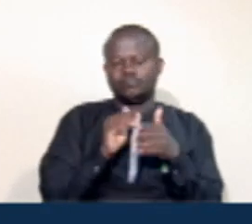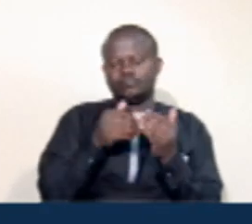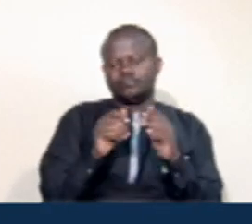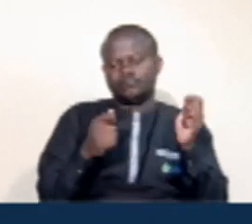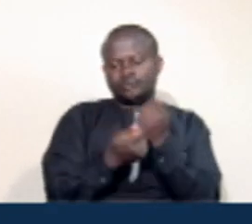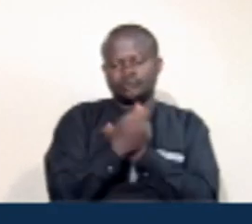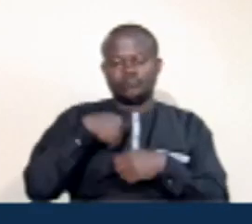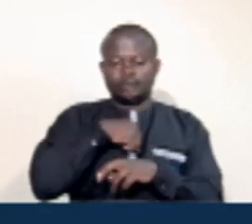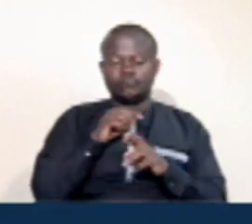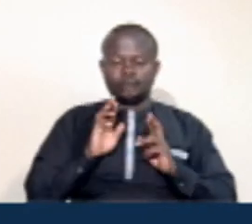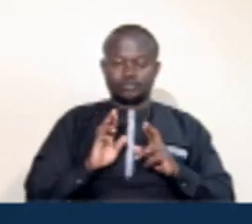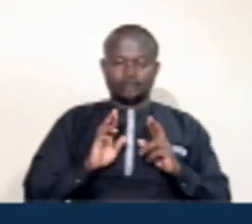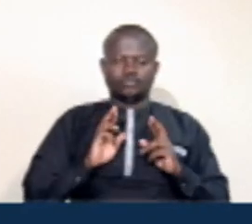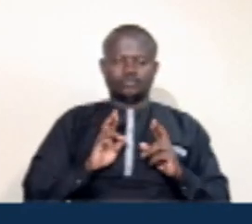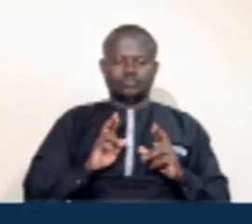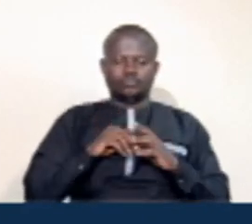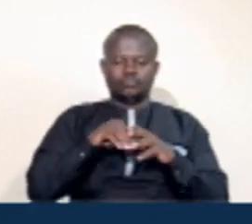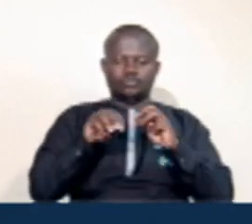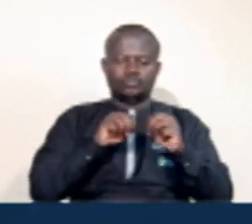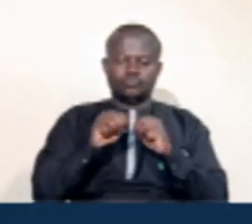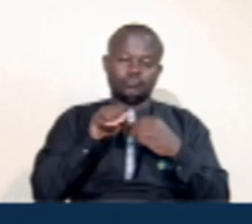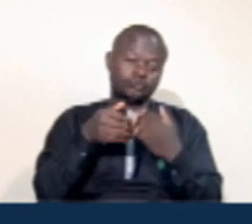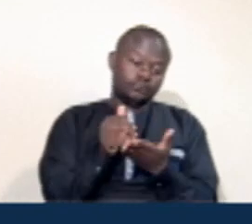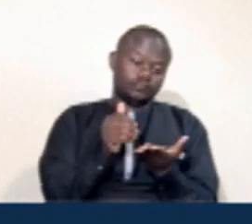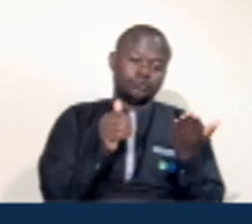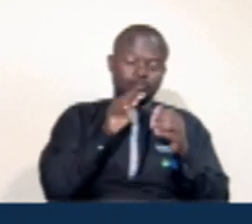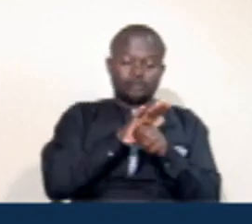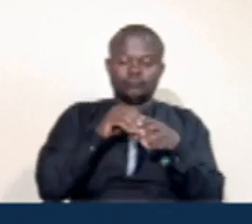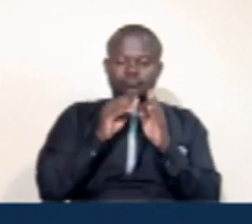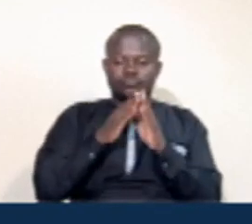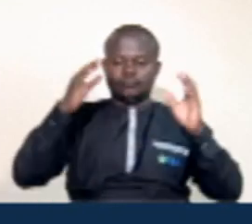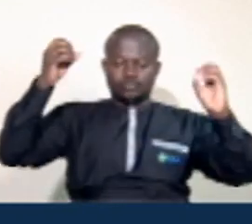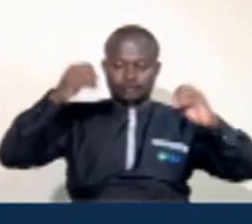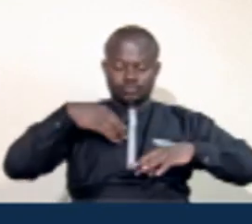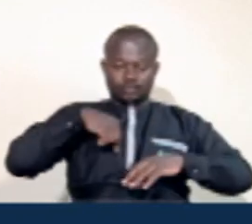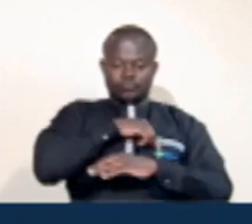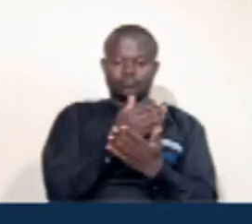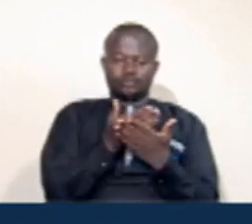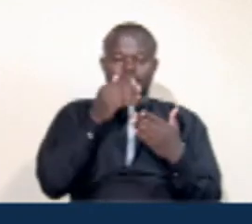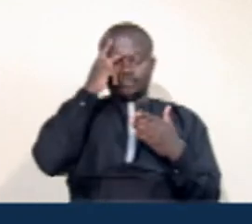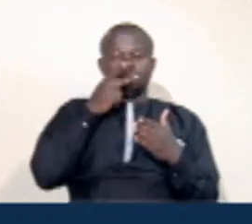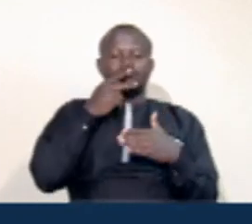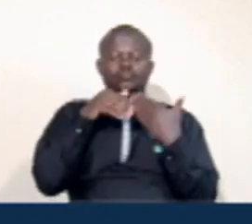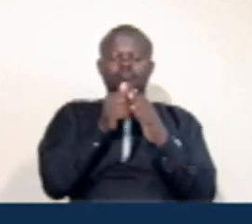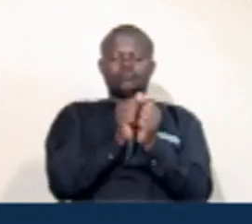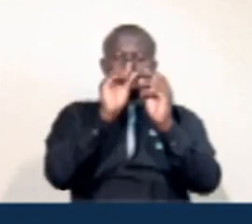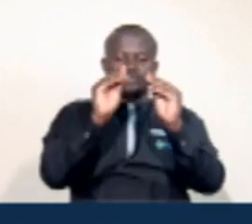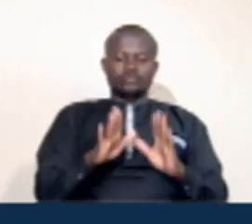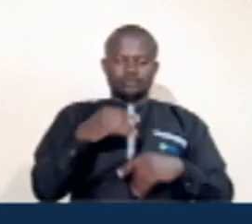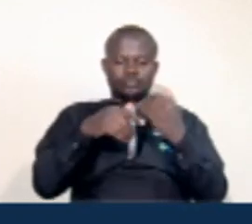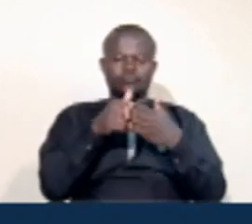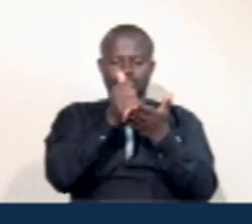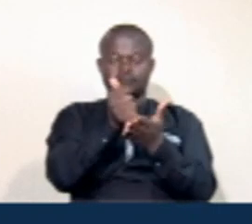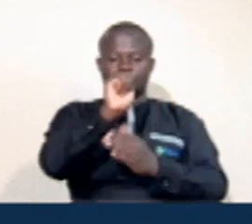impinduka twizera ko ziri manageable cyane cyane muri hano mu mujyi wa Kigali tukaba twasaba n'ababyeyi ndetse n'abarimu gukomeza